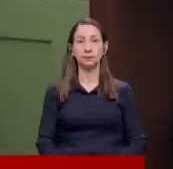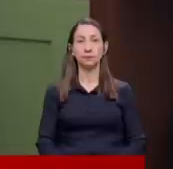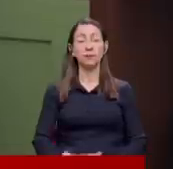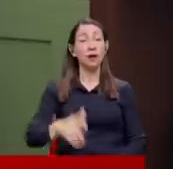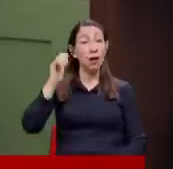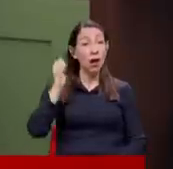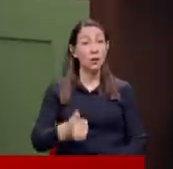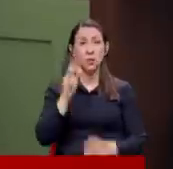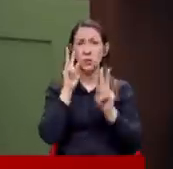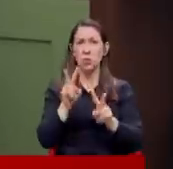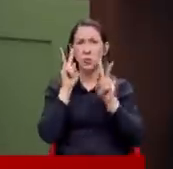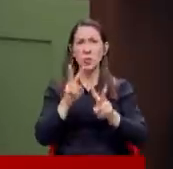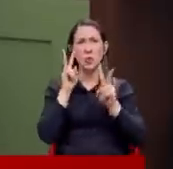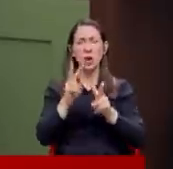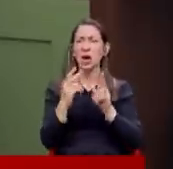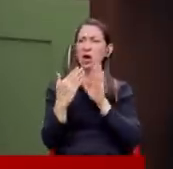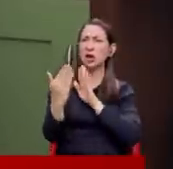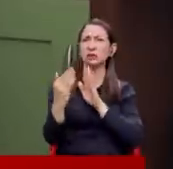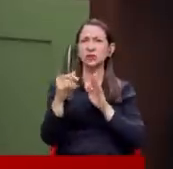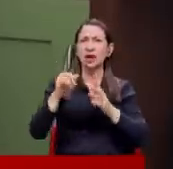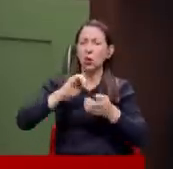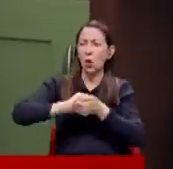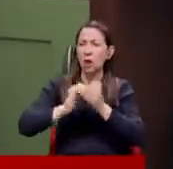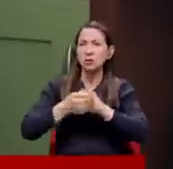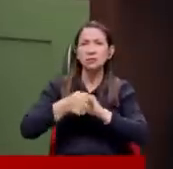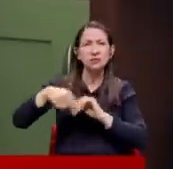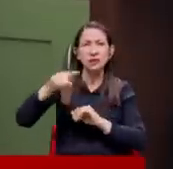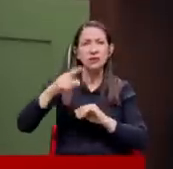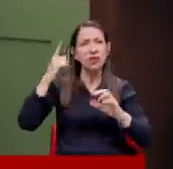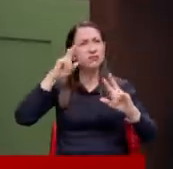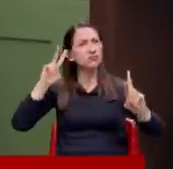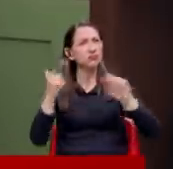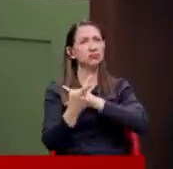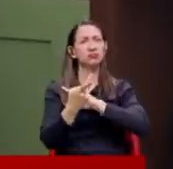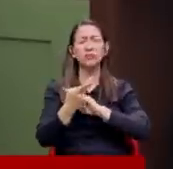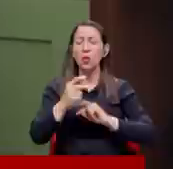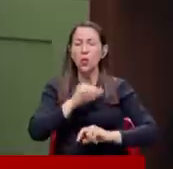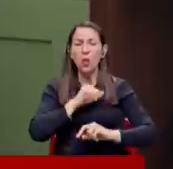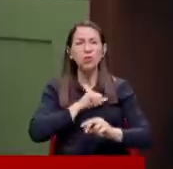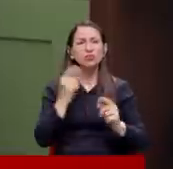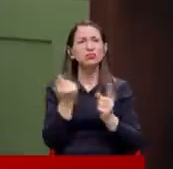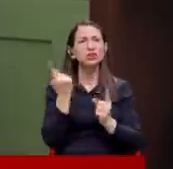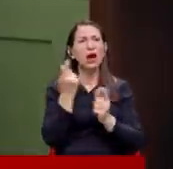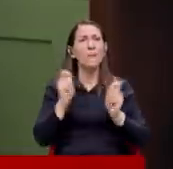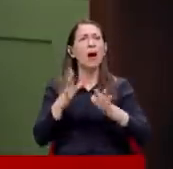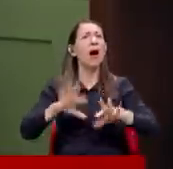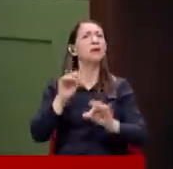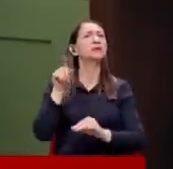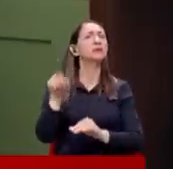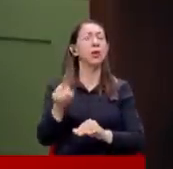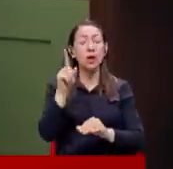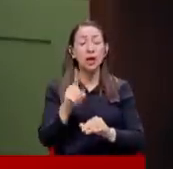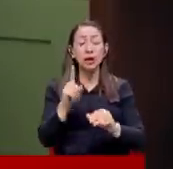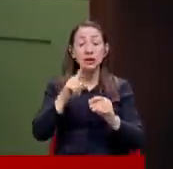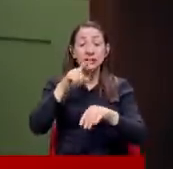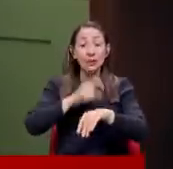Her gün görüyoruz ki karşımızdaki radikaller koalisyonu gözünü karartmıştır. Korkunç şeyler yapmaya hazırlar. Onun için ilk